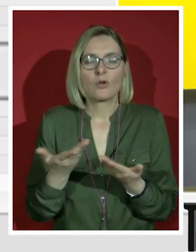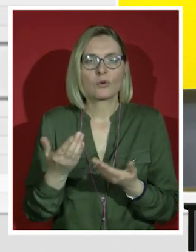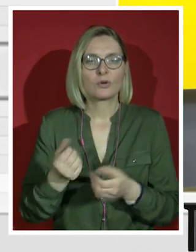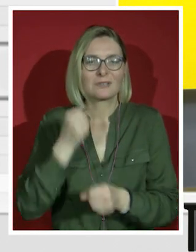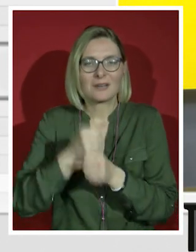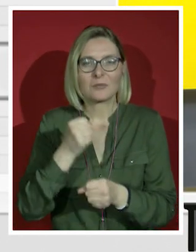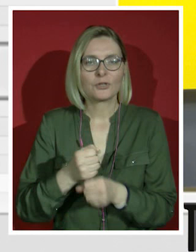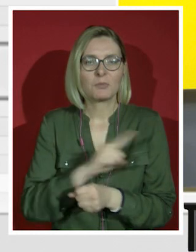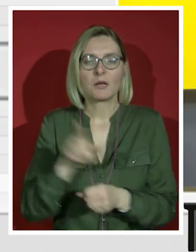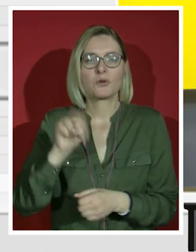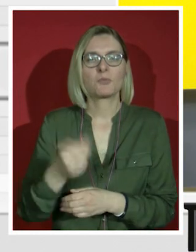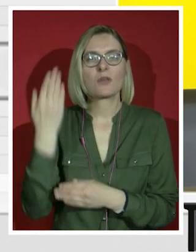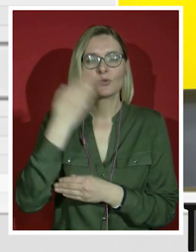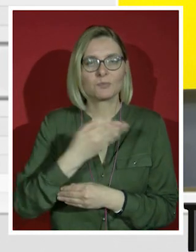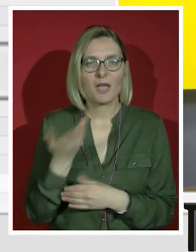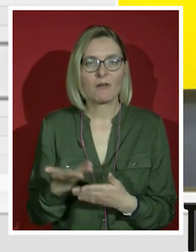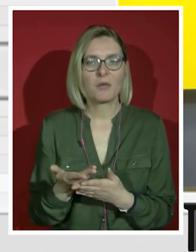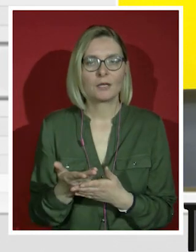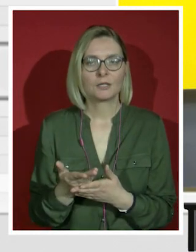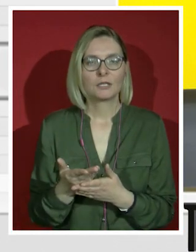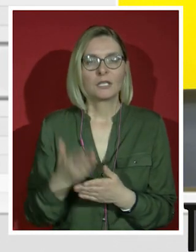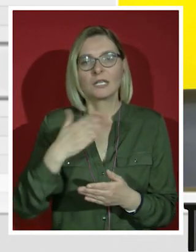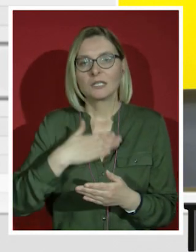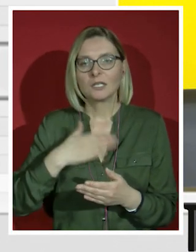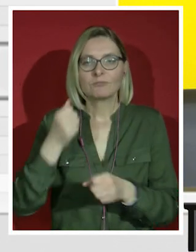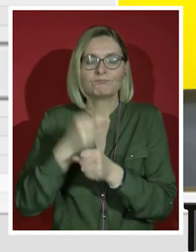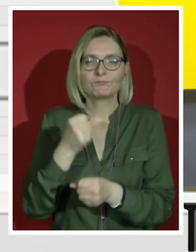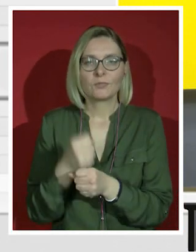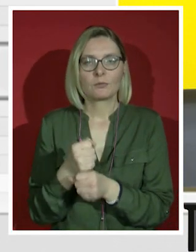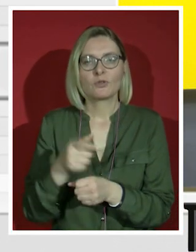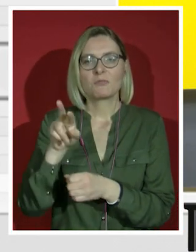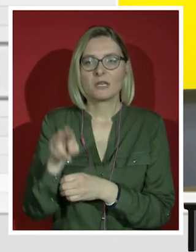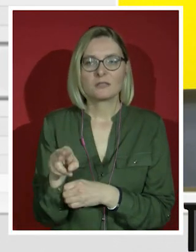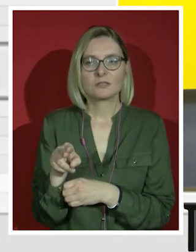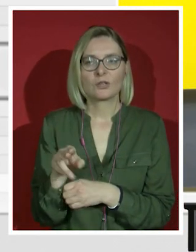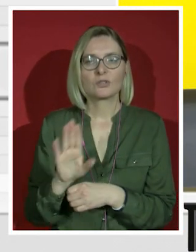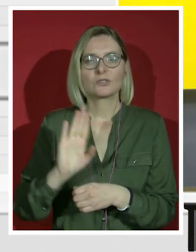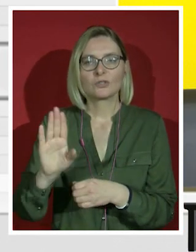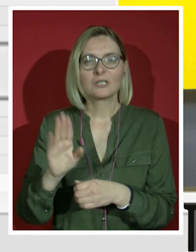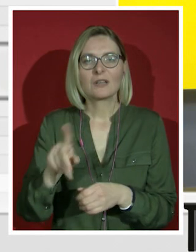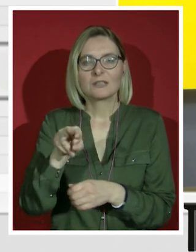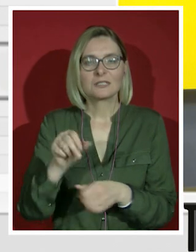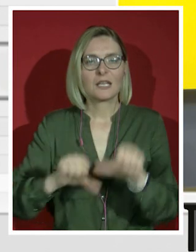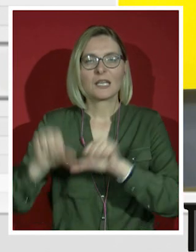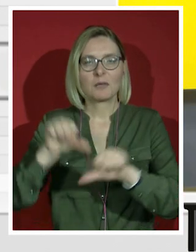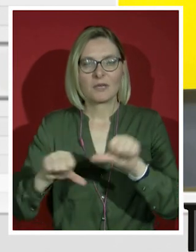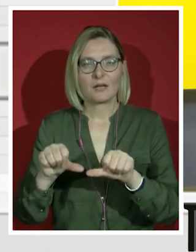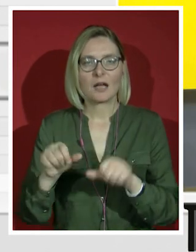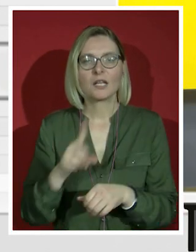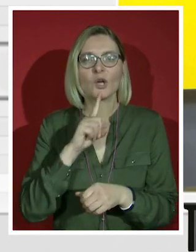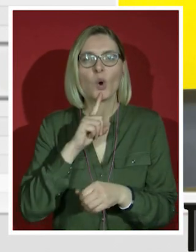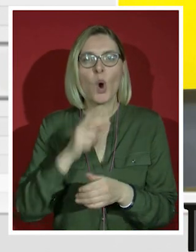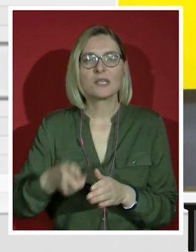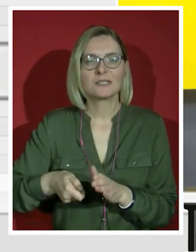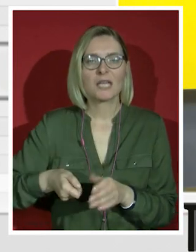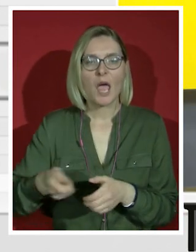правиме, не можеме да успеваме, така да се трудиме и ние да со тие исти хемикали што се